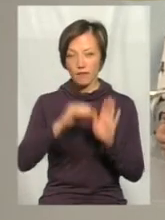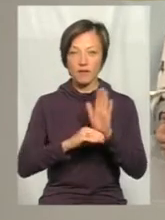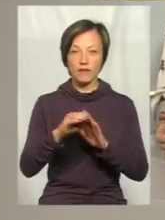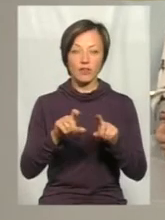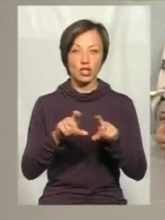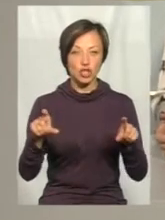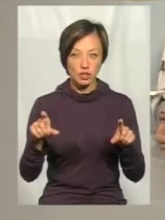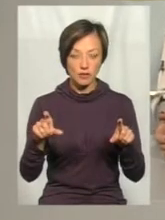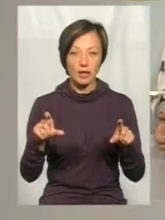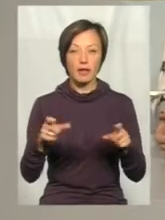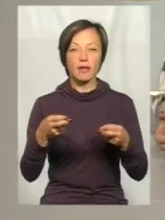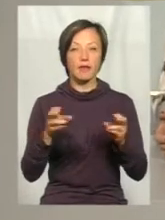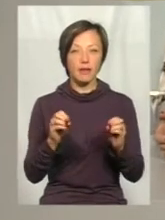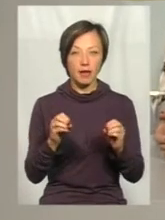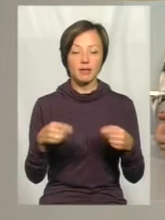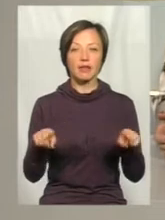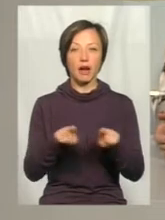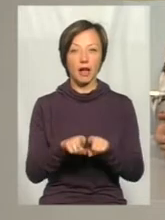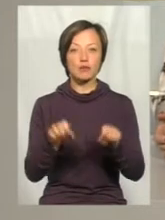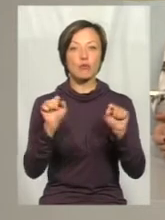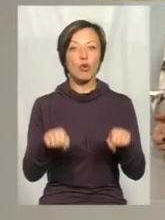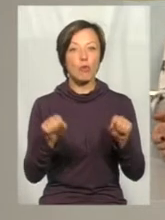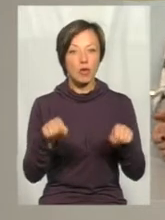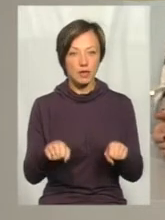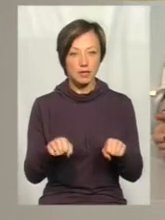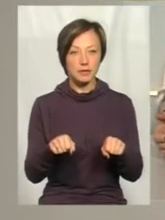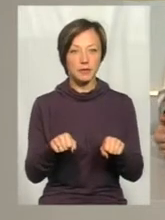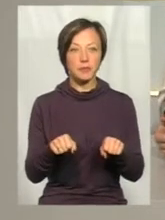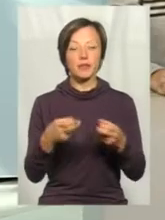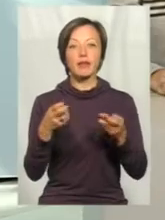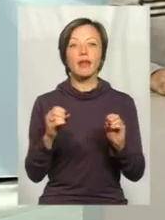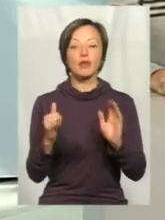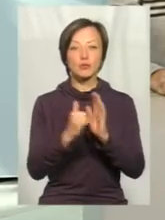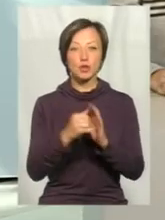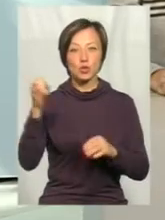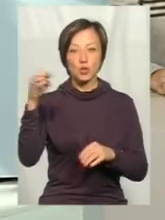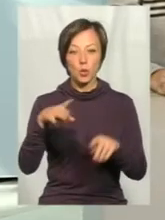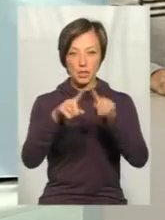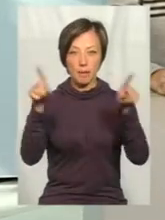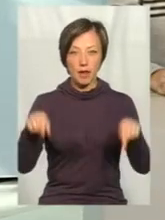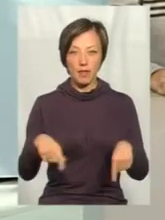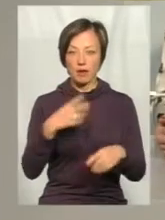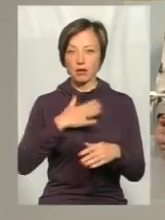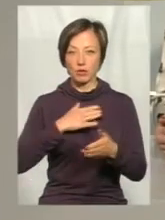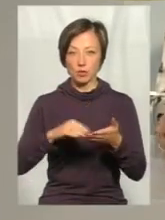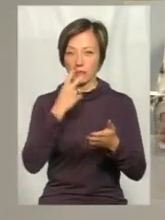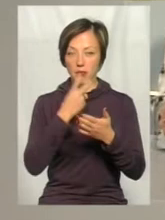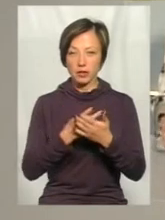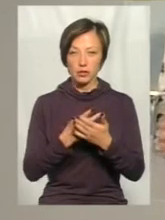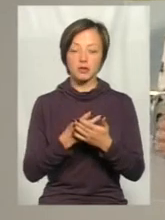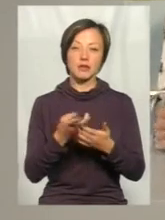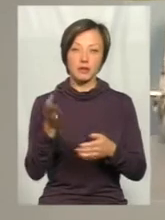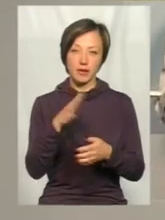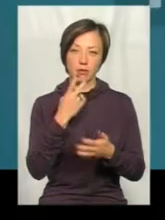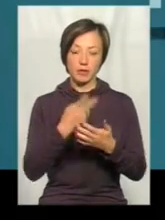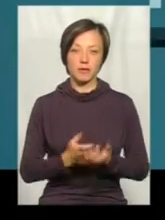вишів, де на таке спромоглись. Де розмістили сонячні панелі, бачила моя колега Ірина Аріон. Подивимось